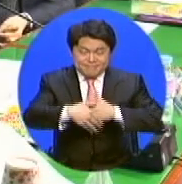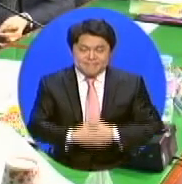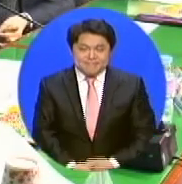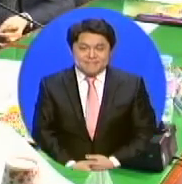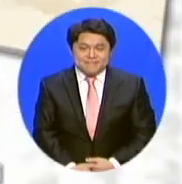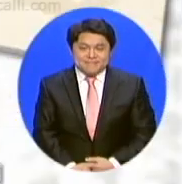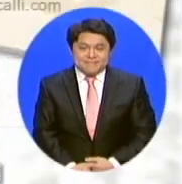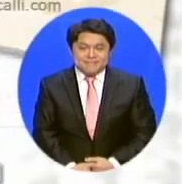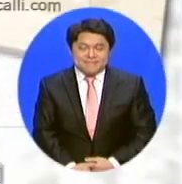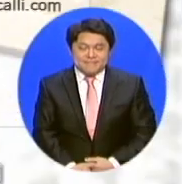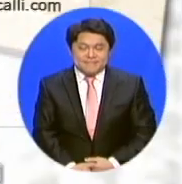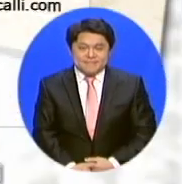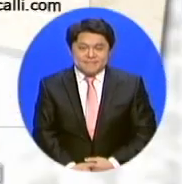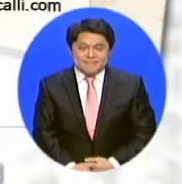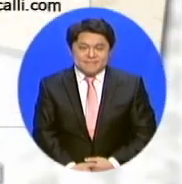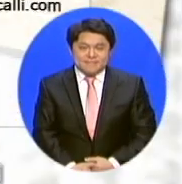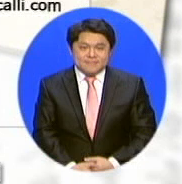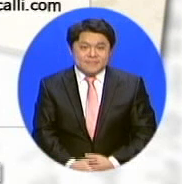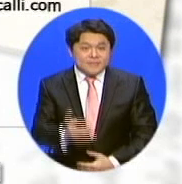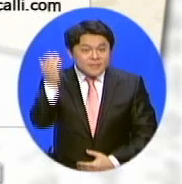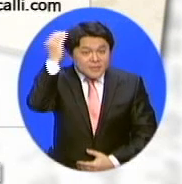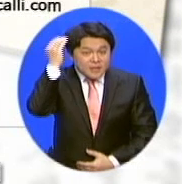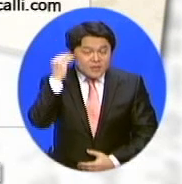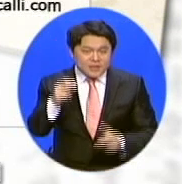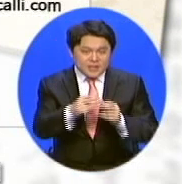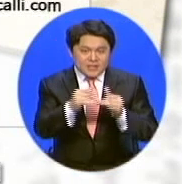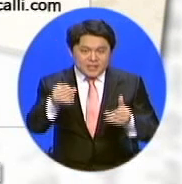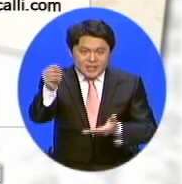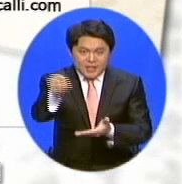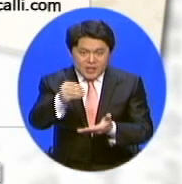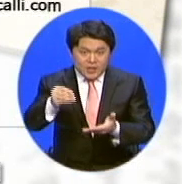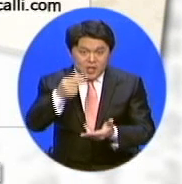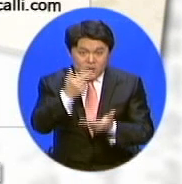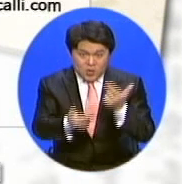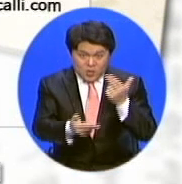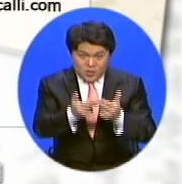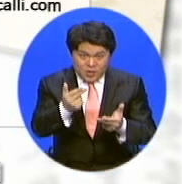계획입니다. 사단법인 한국장애인서예협회에서는